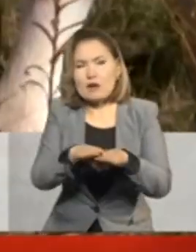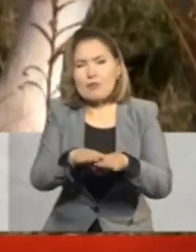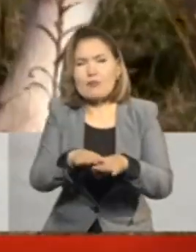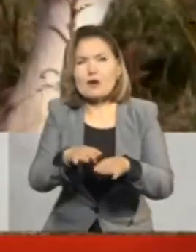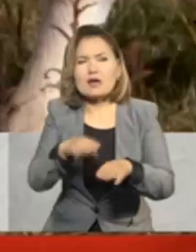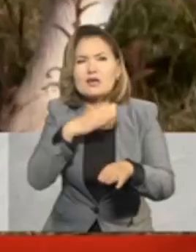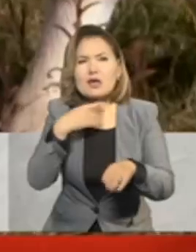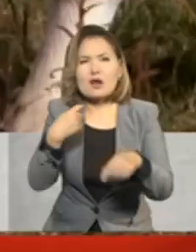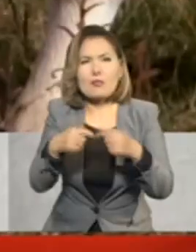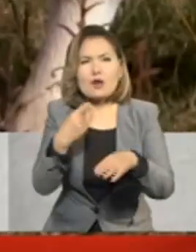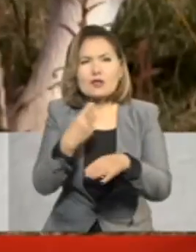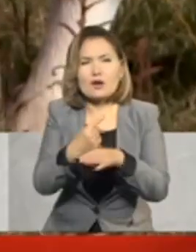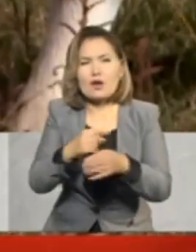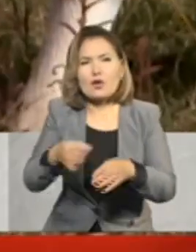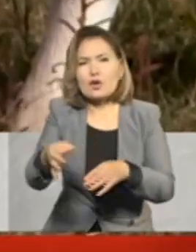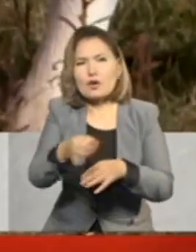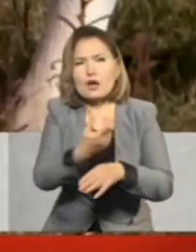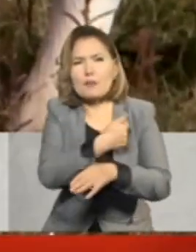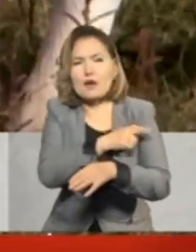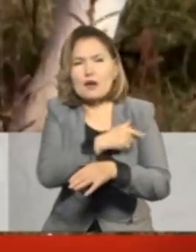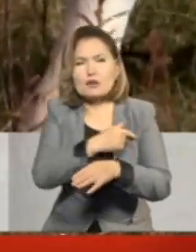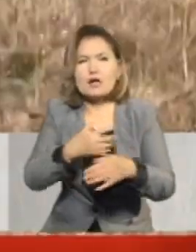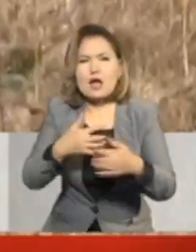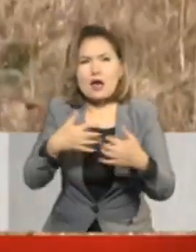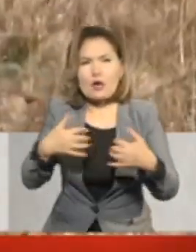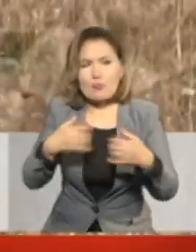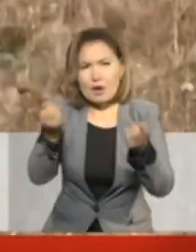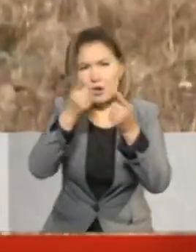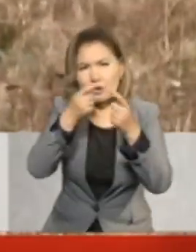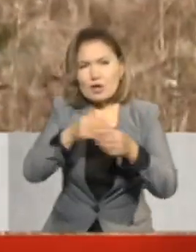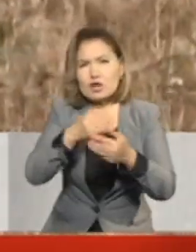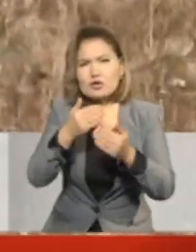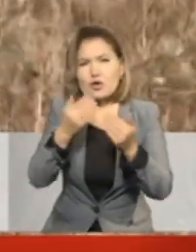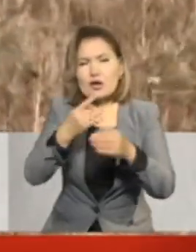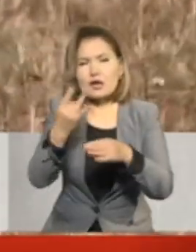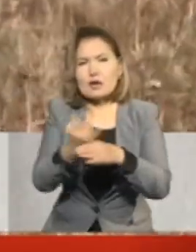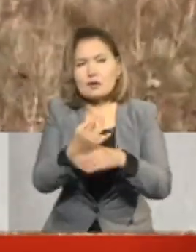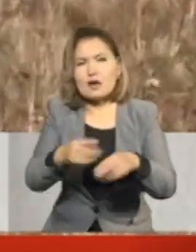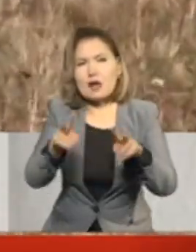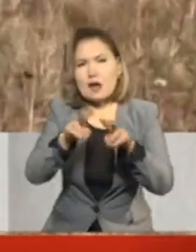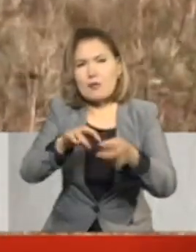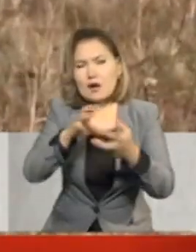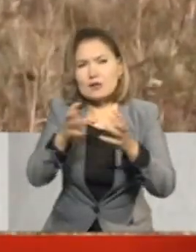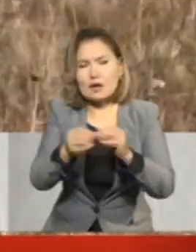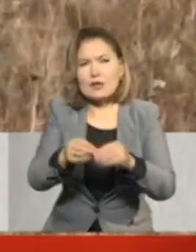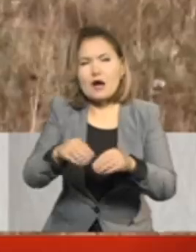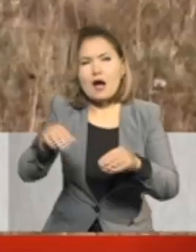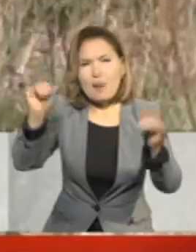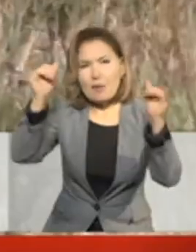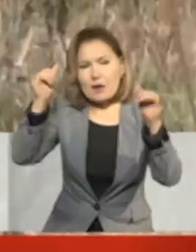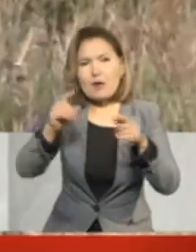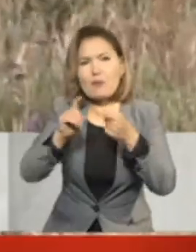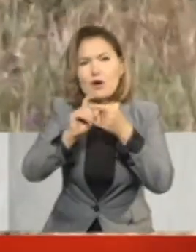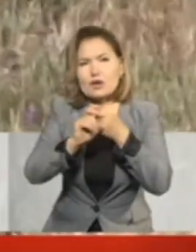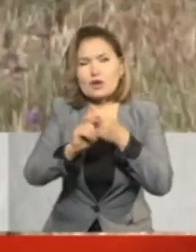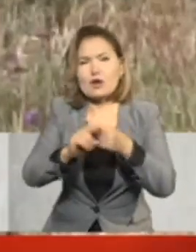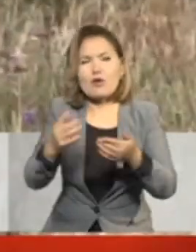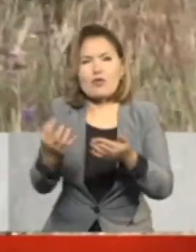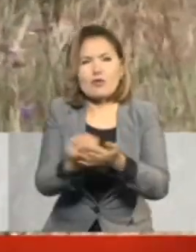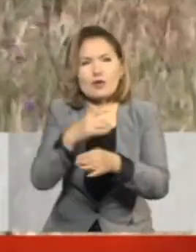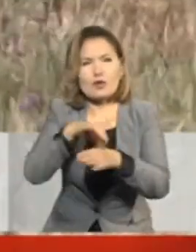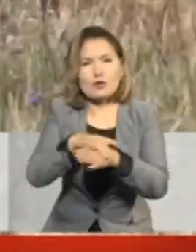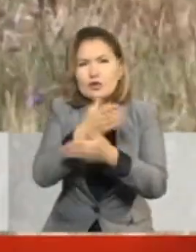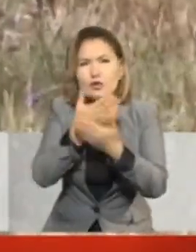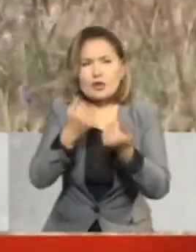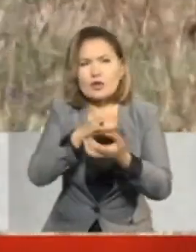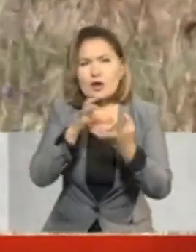енгізілген. Облыстық ветеринария басқармасының мәліметінше соңғы рет алынған сынамаға сәйкес малдардың бруцеллез жұқтырмағаны